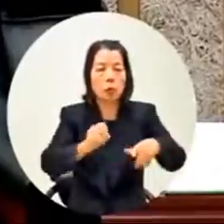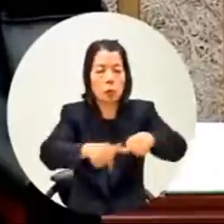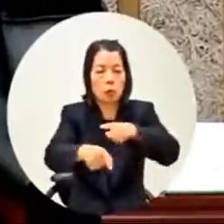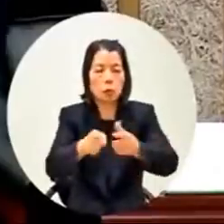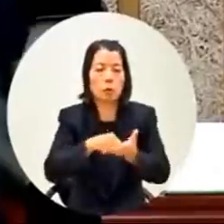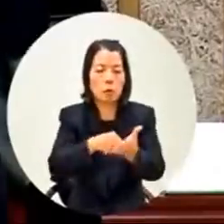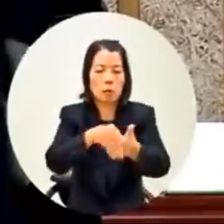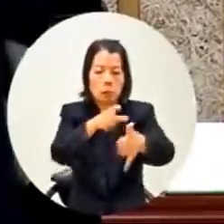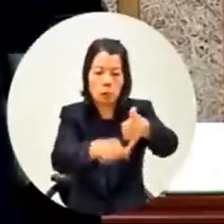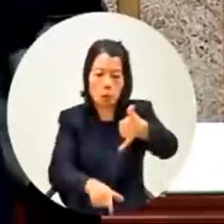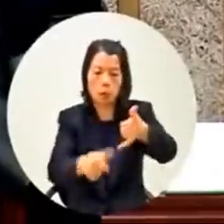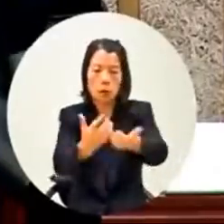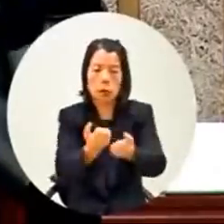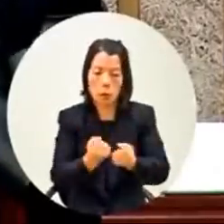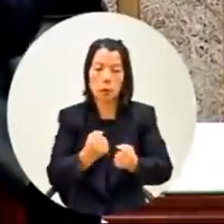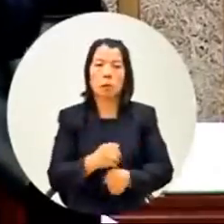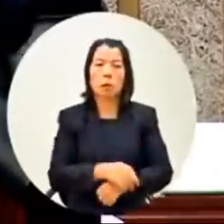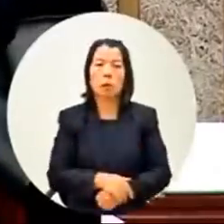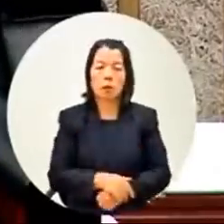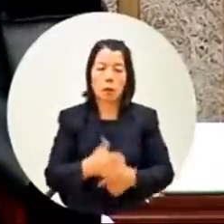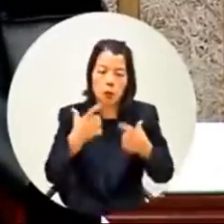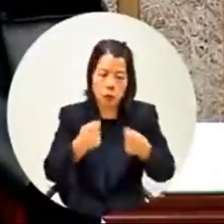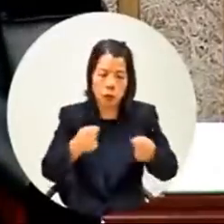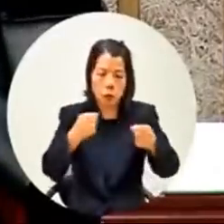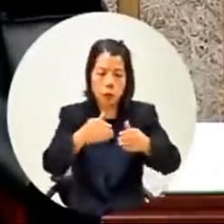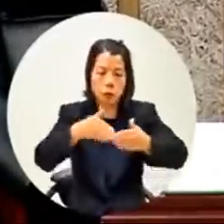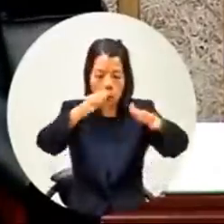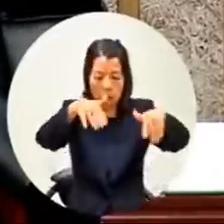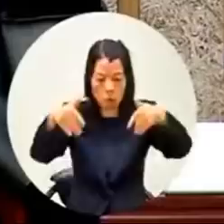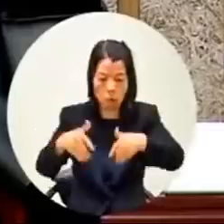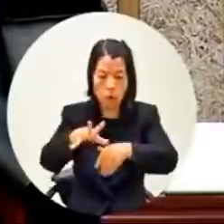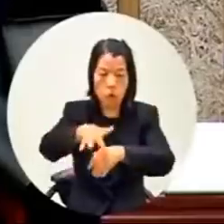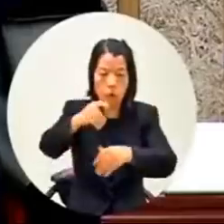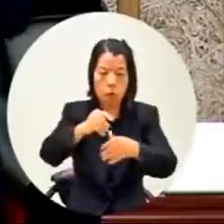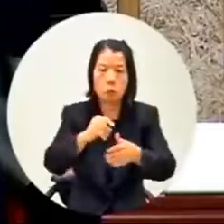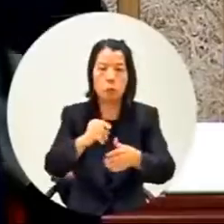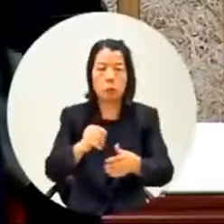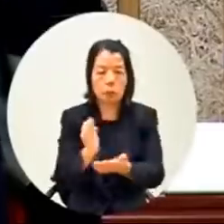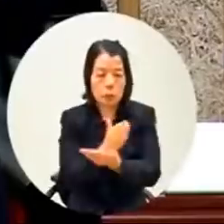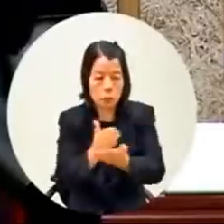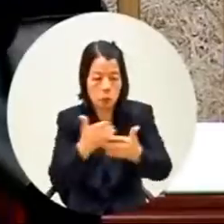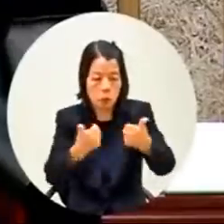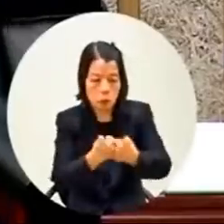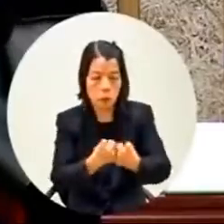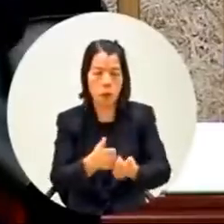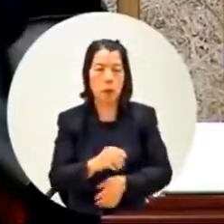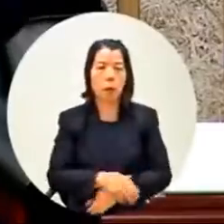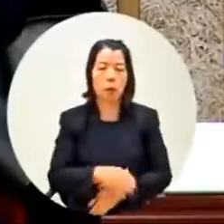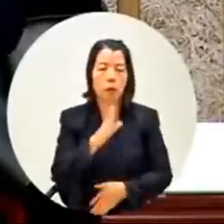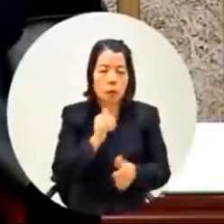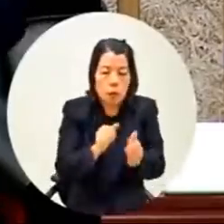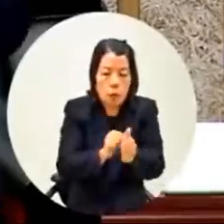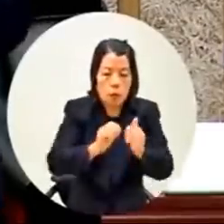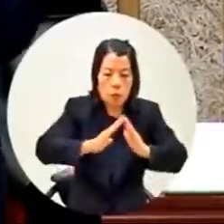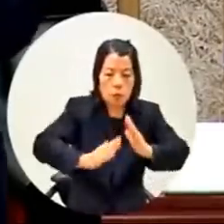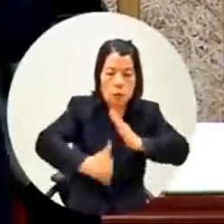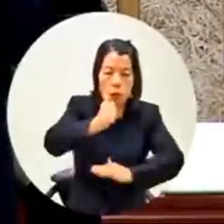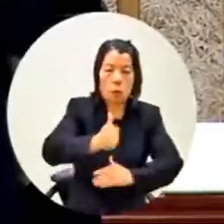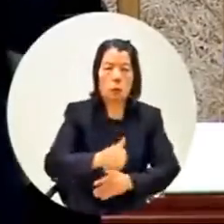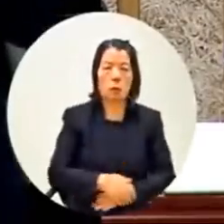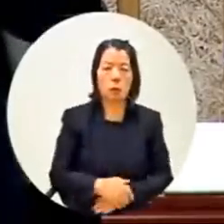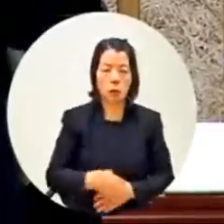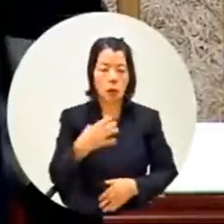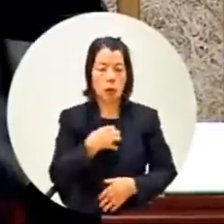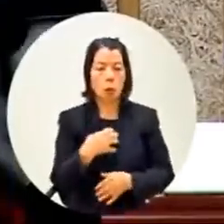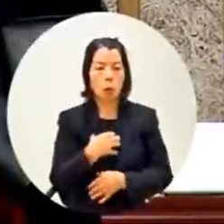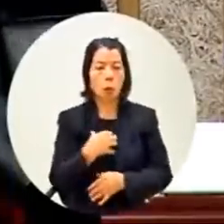召开所谓的初审会，结果被当时的副市长吴鸿谋副